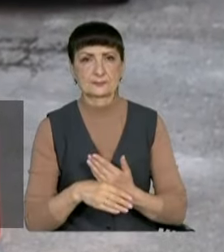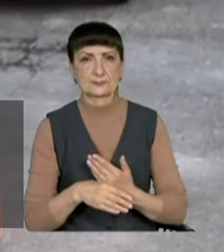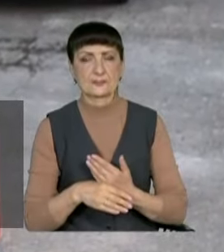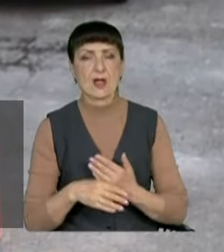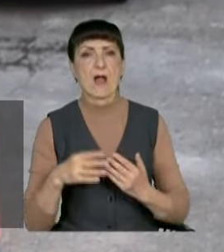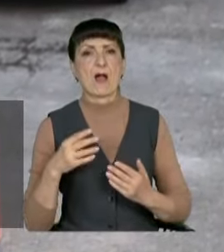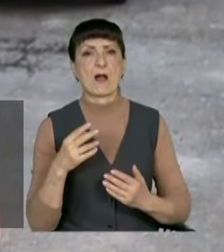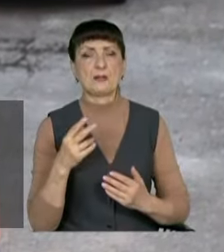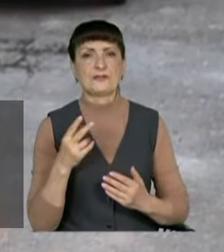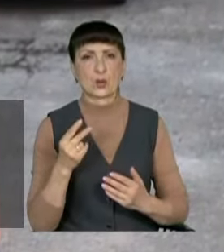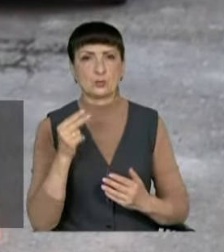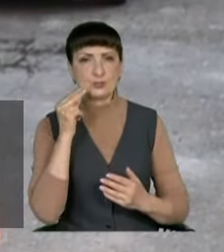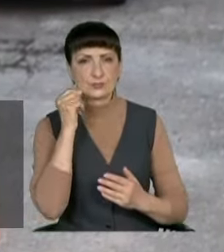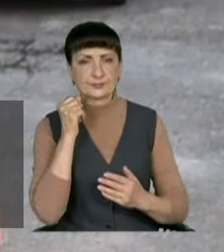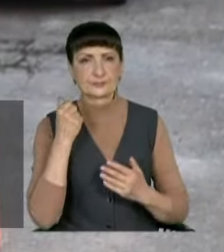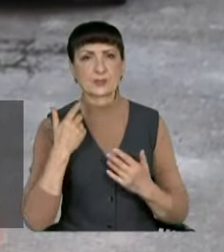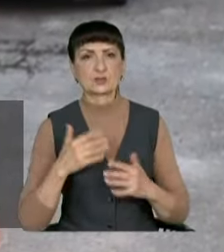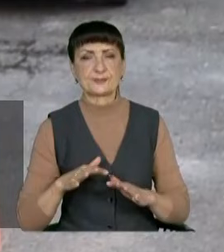вторым спустились, одели